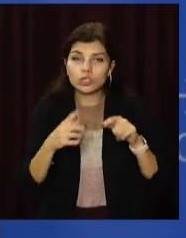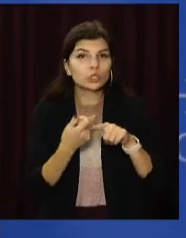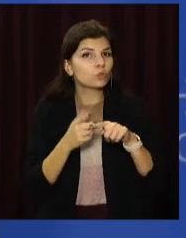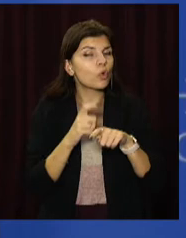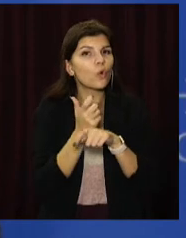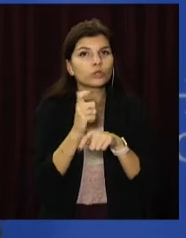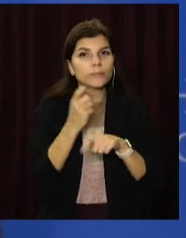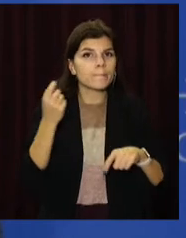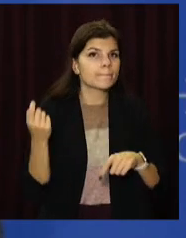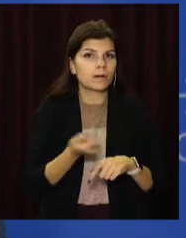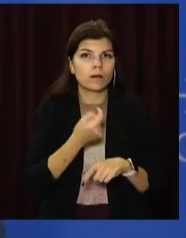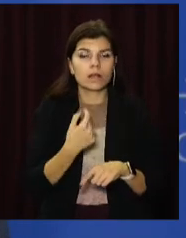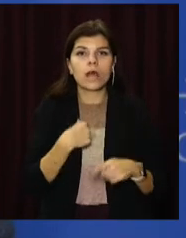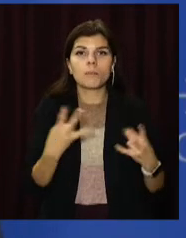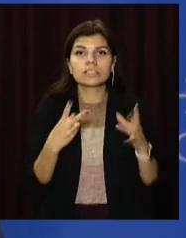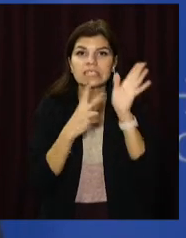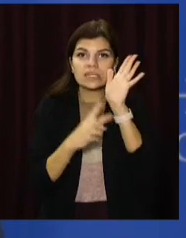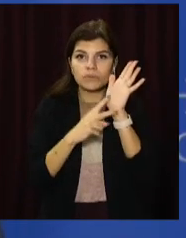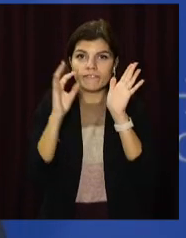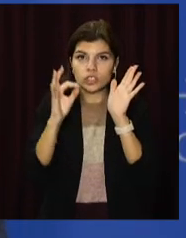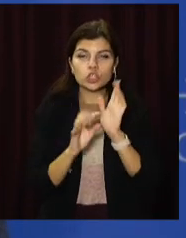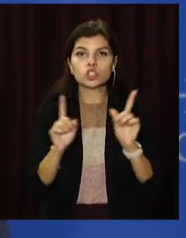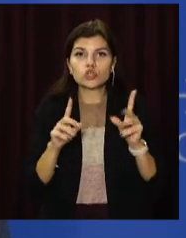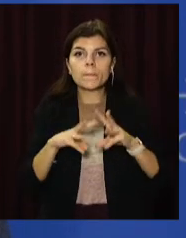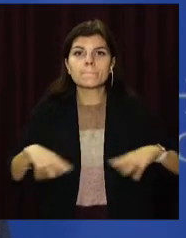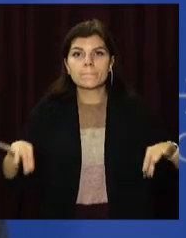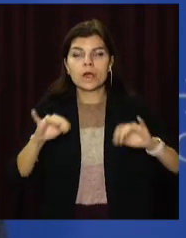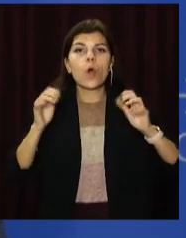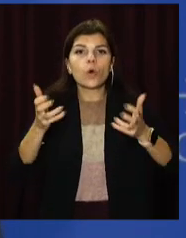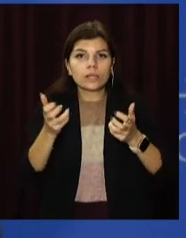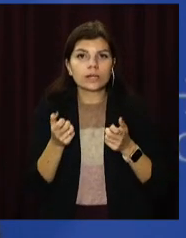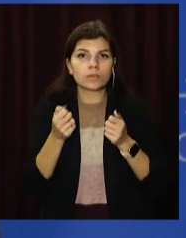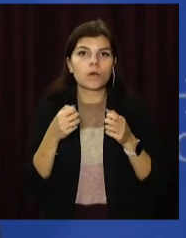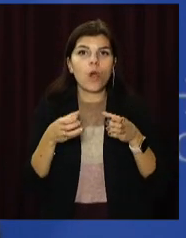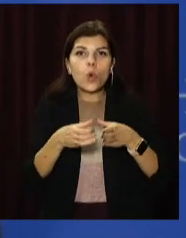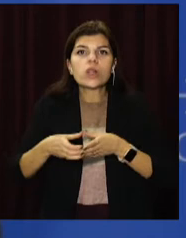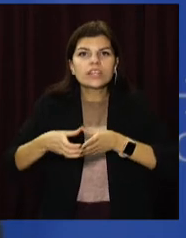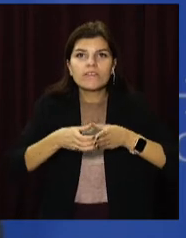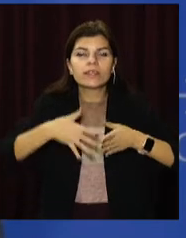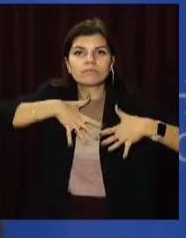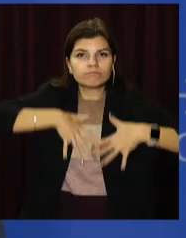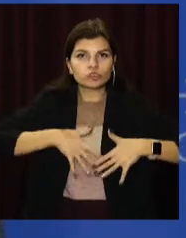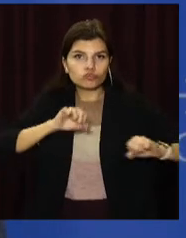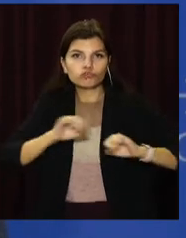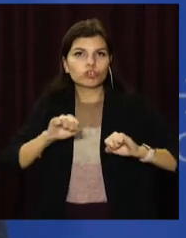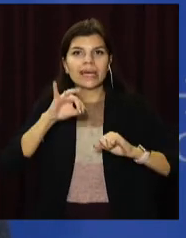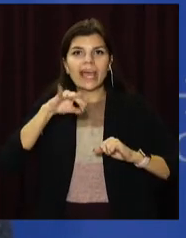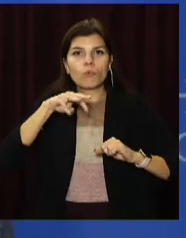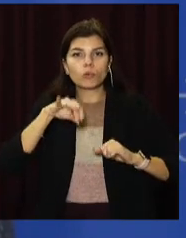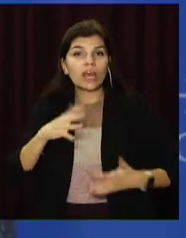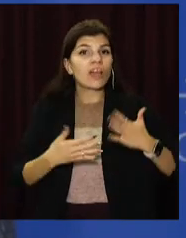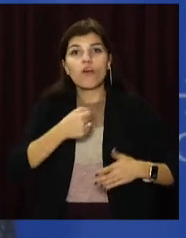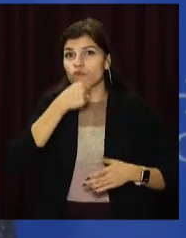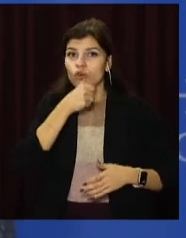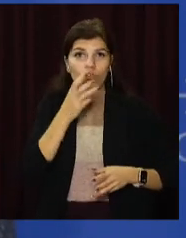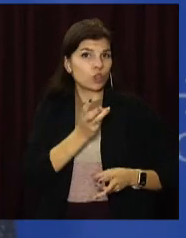дуже мало. Нам потрібно 70%, щоб ми, скажімо, отримали колективний імунітет. Тобто, якщо дорослі не дуже охоче